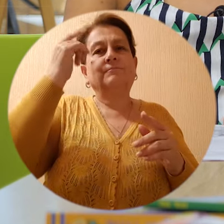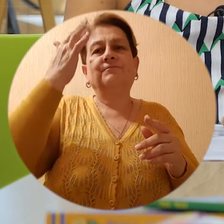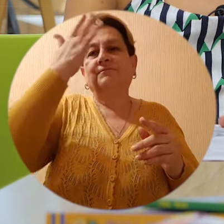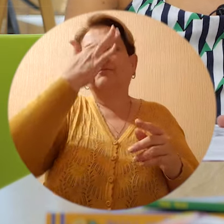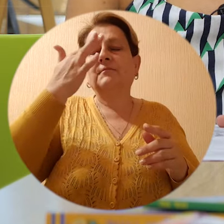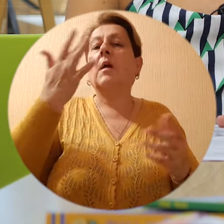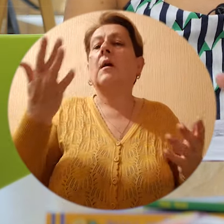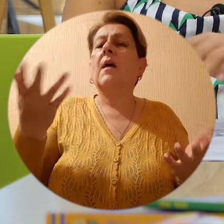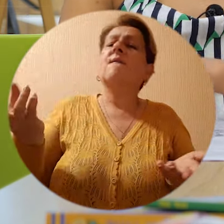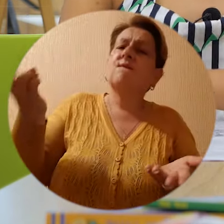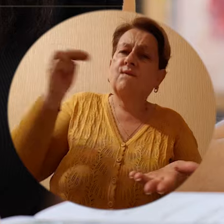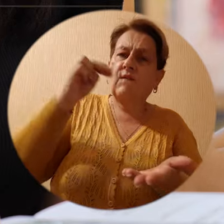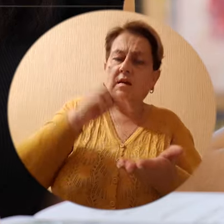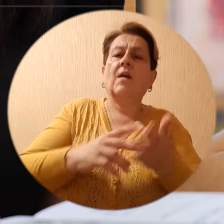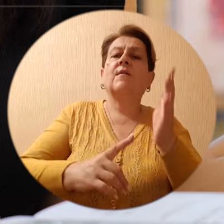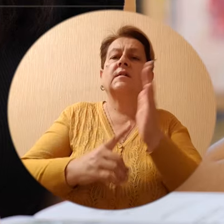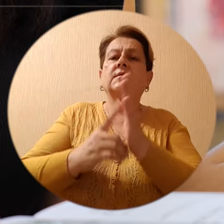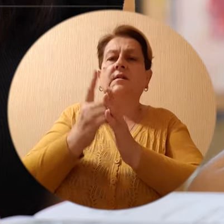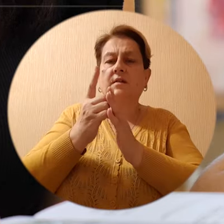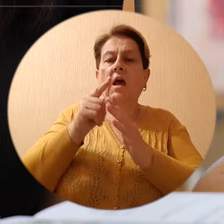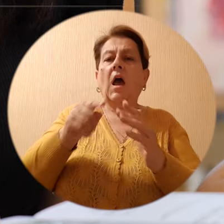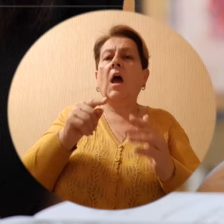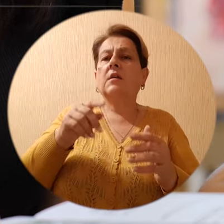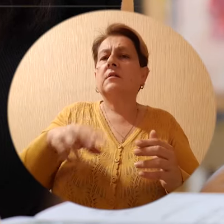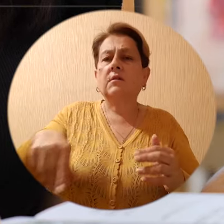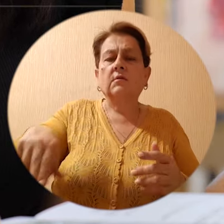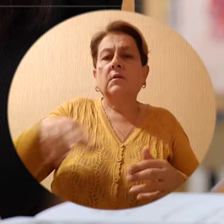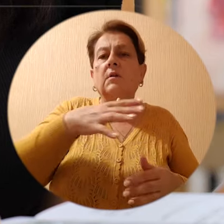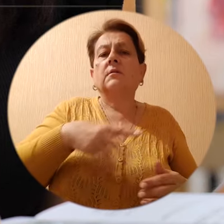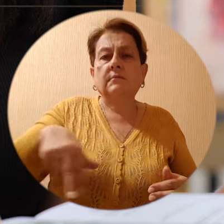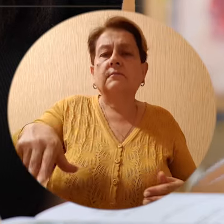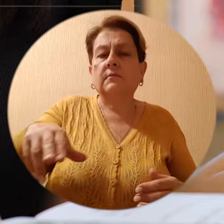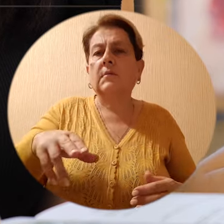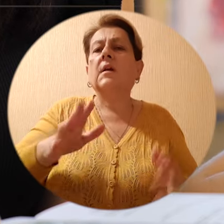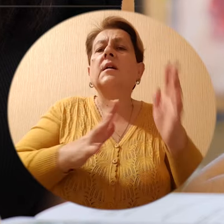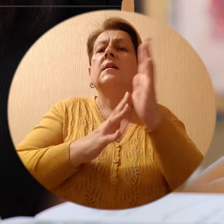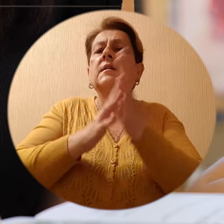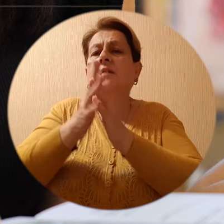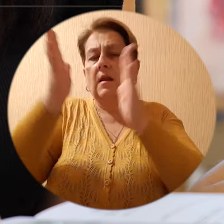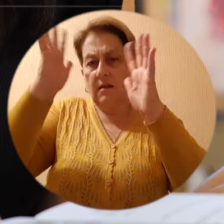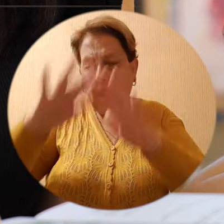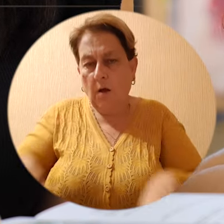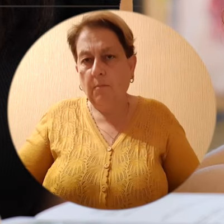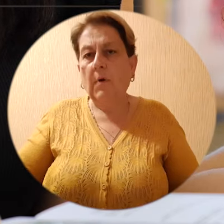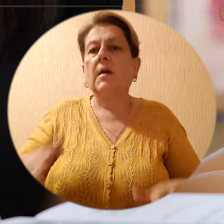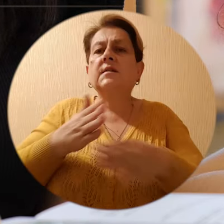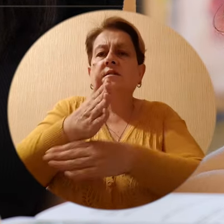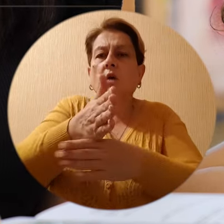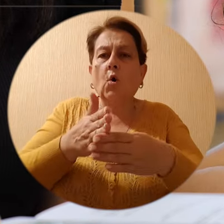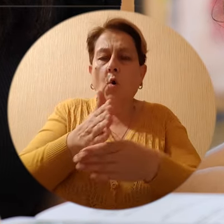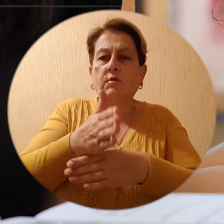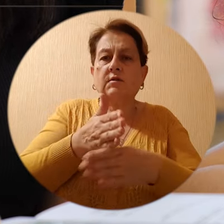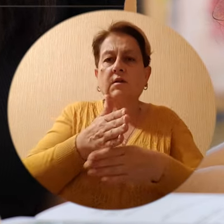երևաց։ Վեր կացավ, ես սկսեց մի այլ սոճի կտրել, ծառը տապալեց,